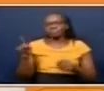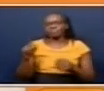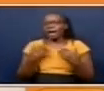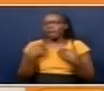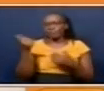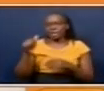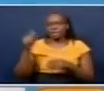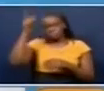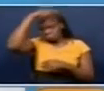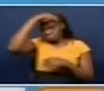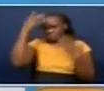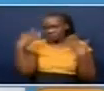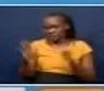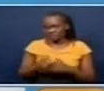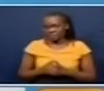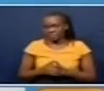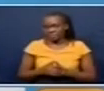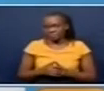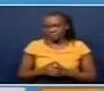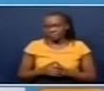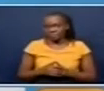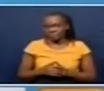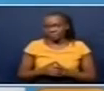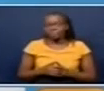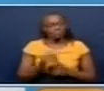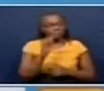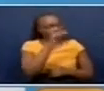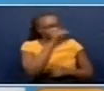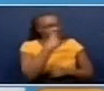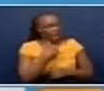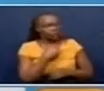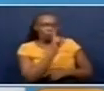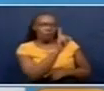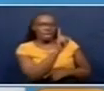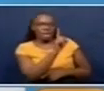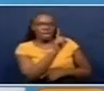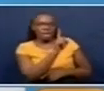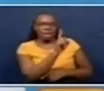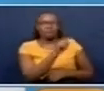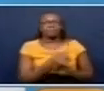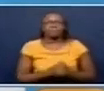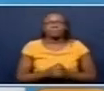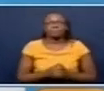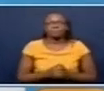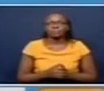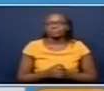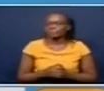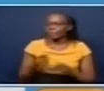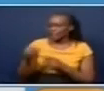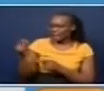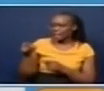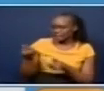uzamili ya hiyo master? Kuna mmoja. Wapi wale wengine umewapatia changamoto? Changamoto